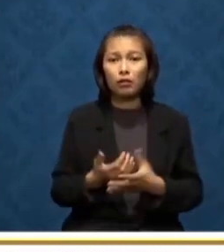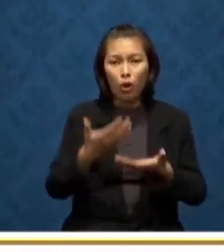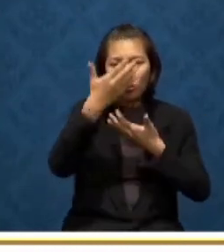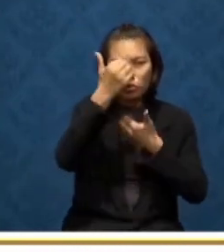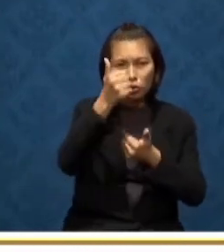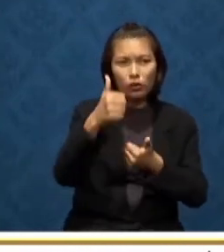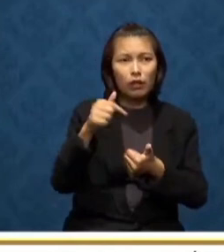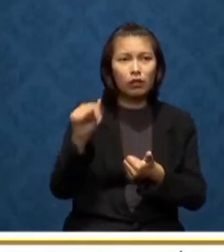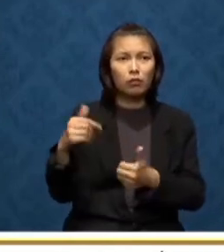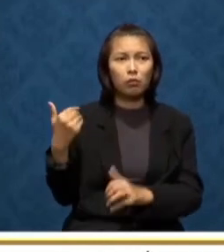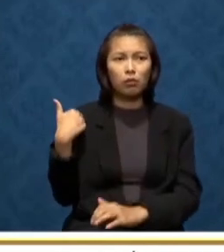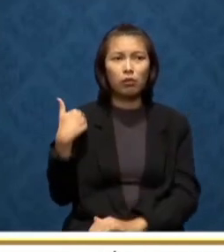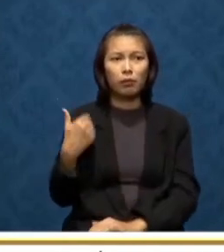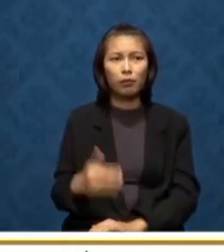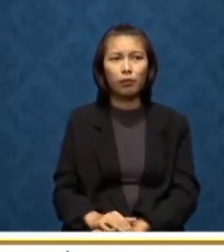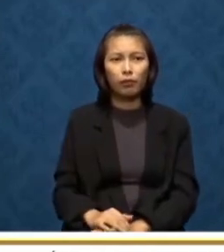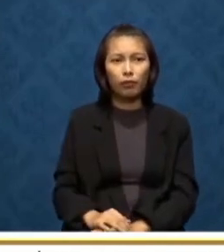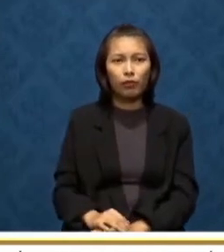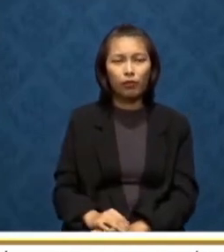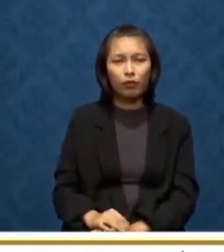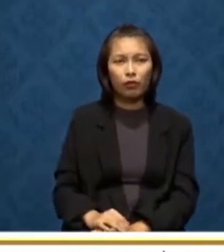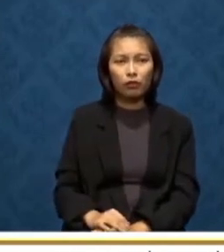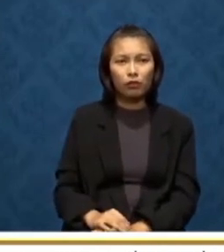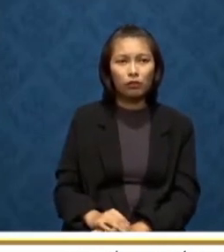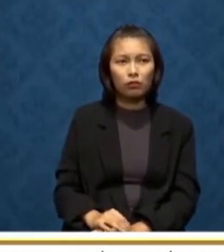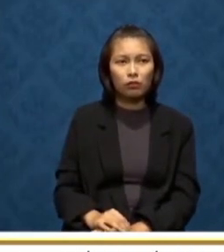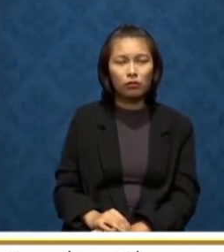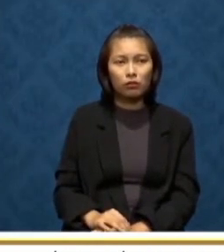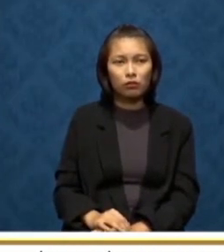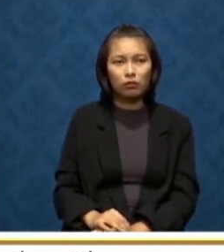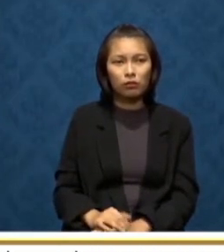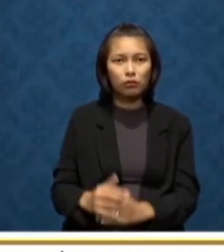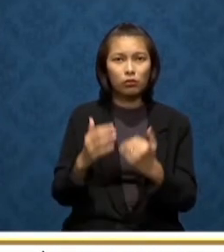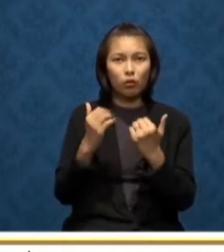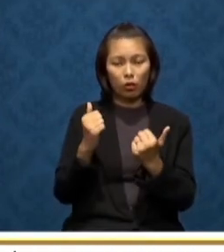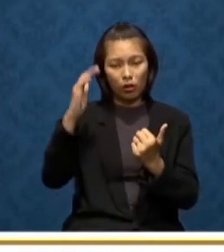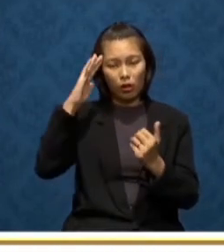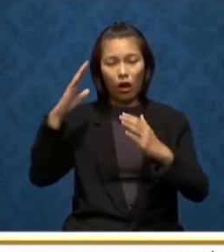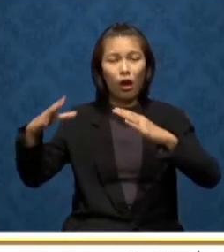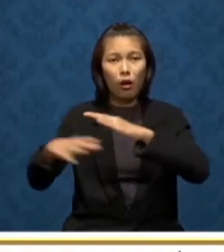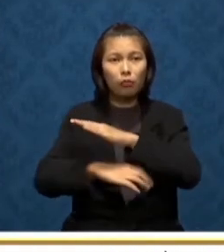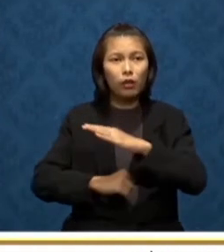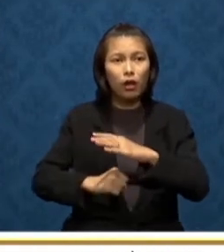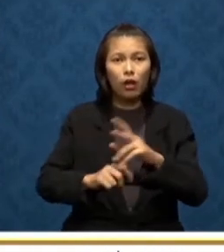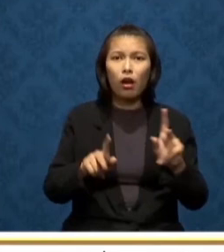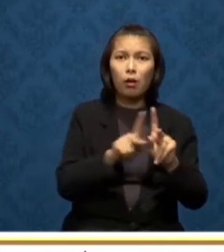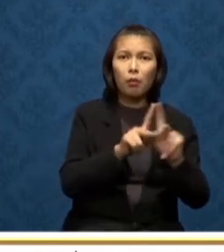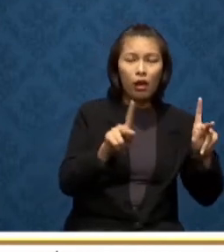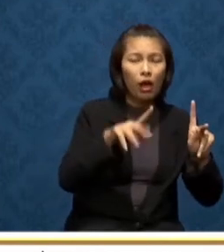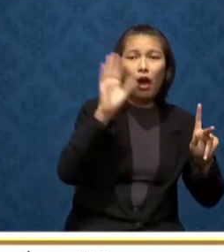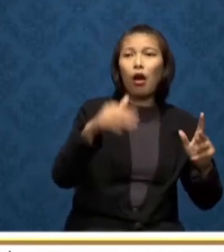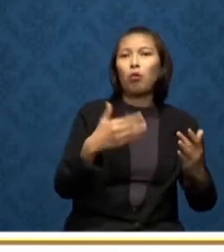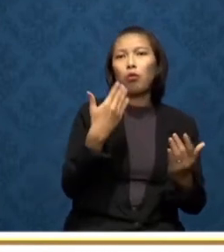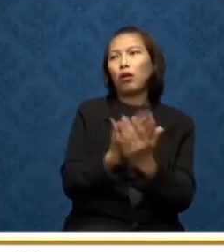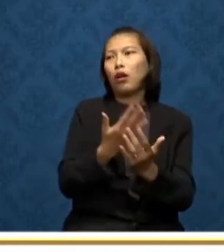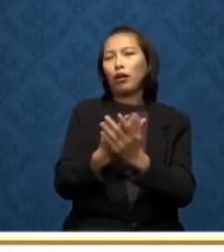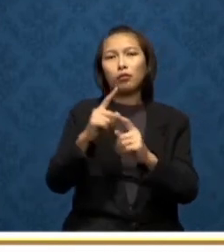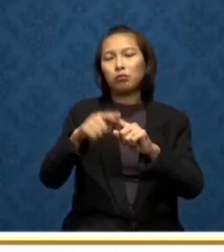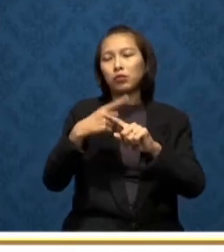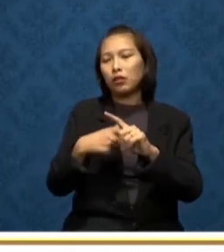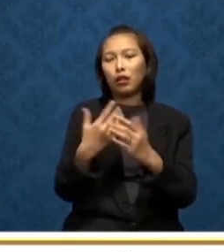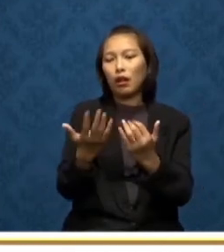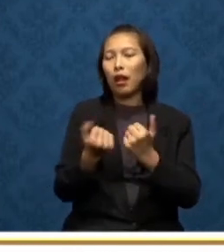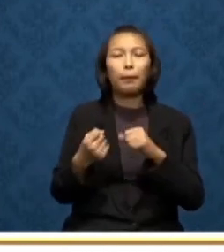นี้ไหมในขณะที่เขาทำรัฐบาล10ก็ยังรับเงินเดือนเฉยอยู่